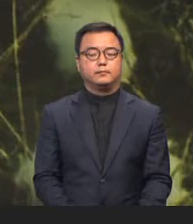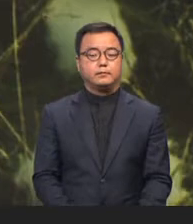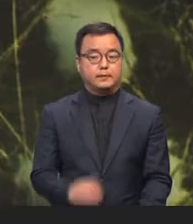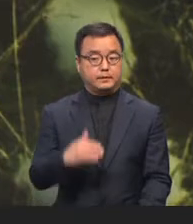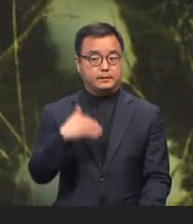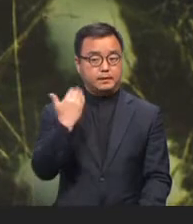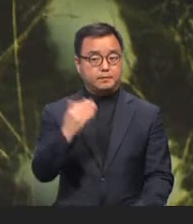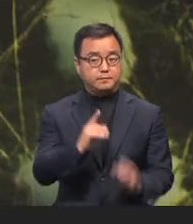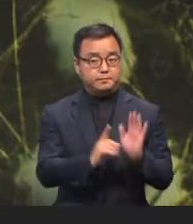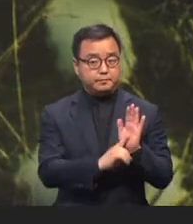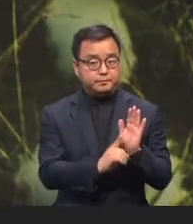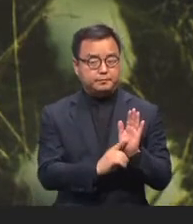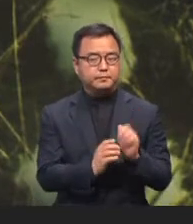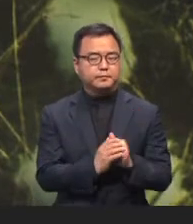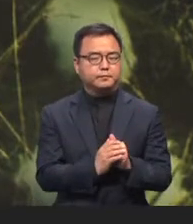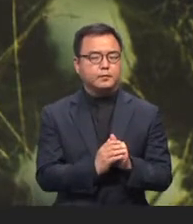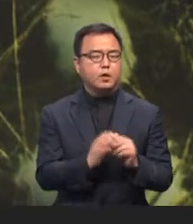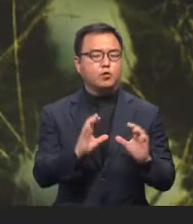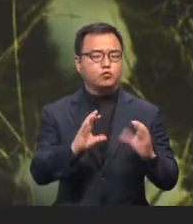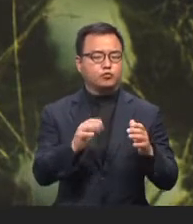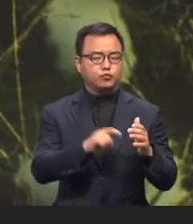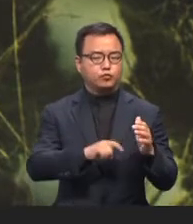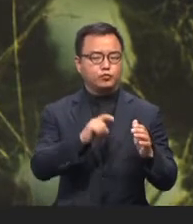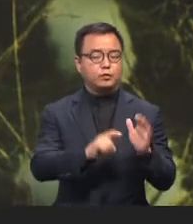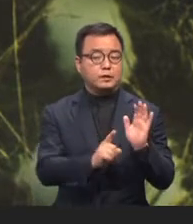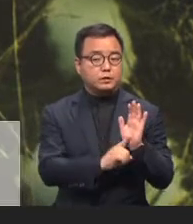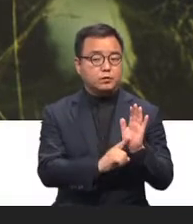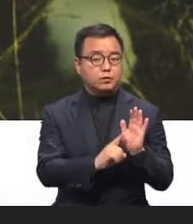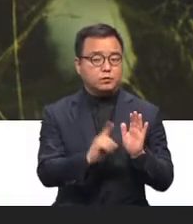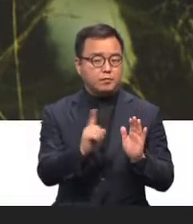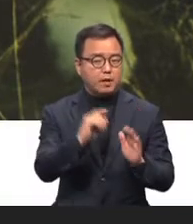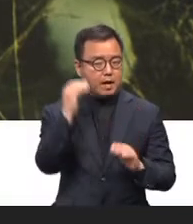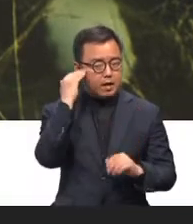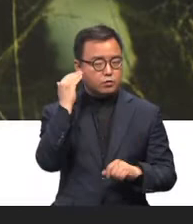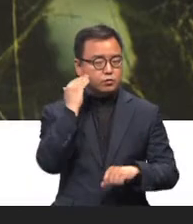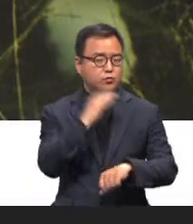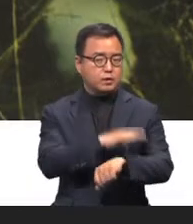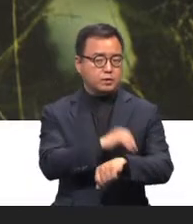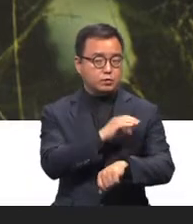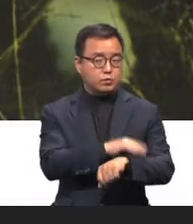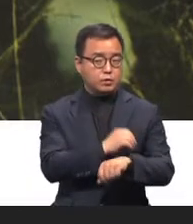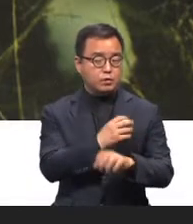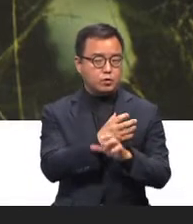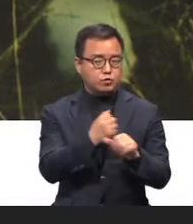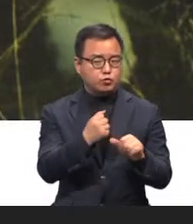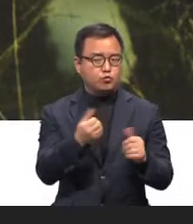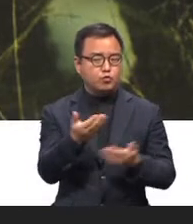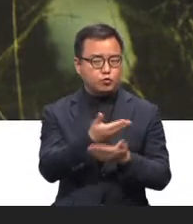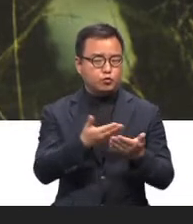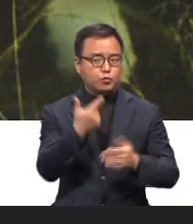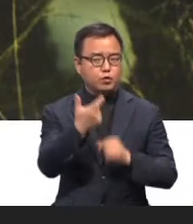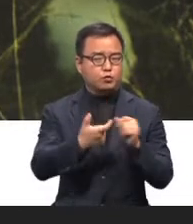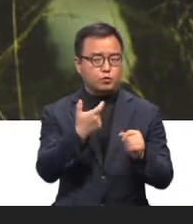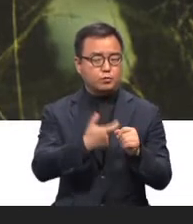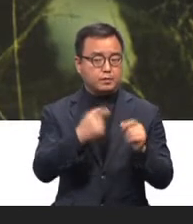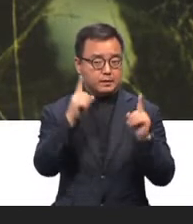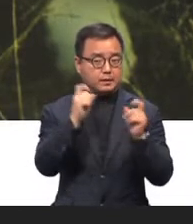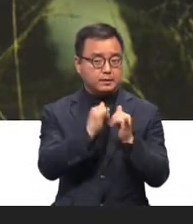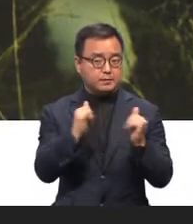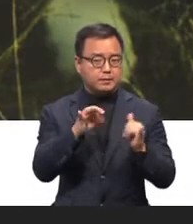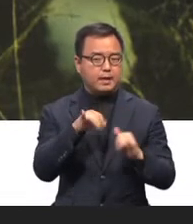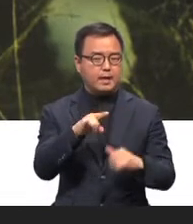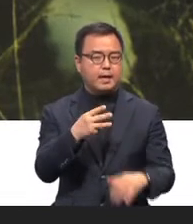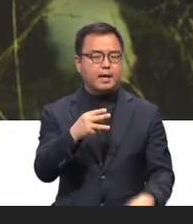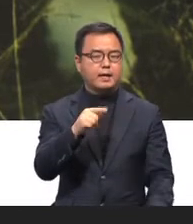다음 소식 좀 살펴보죠. 국내 전시 소식인데요. 한국과 스웨덴이 수교를 60주년을 맞으면서 이제 스웨덴의 사진작가